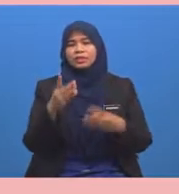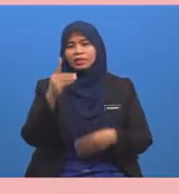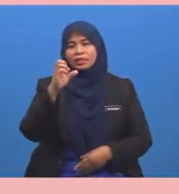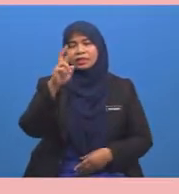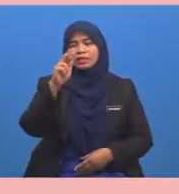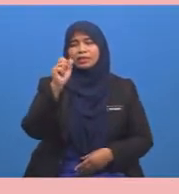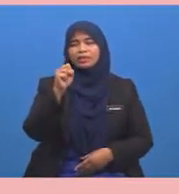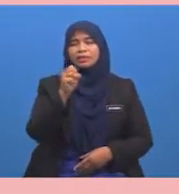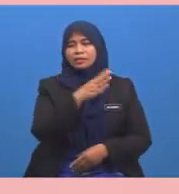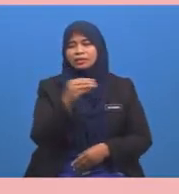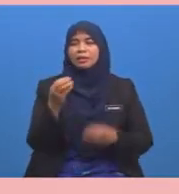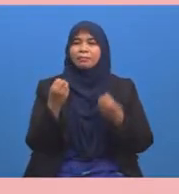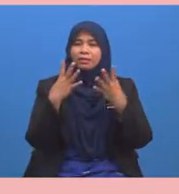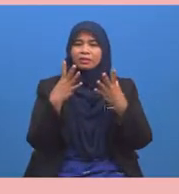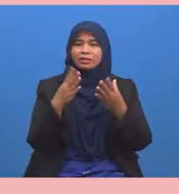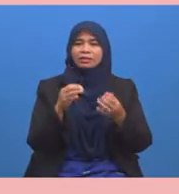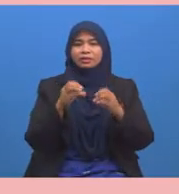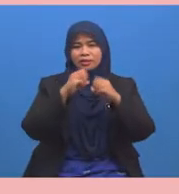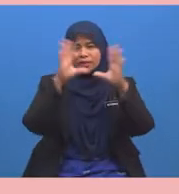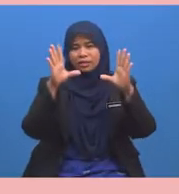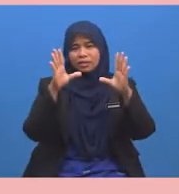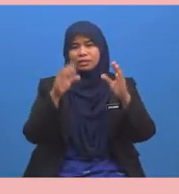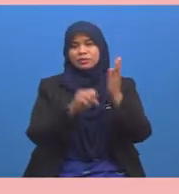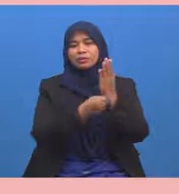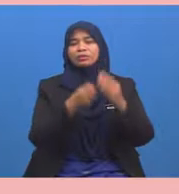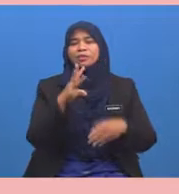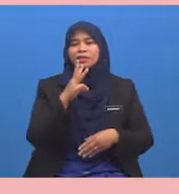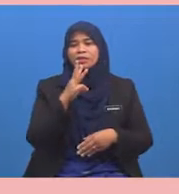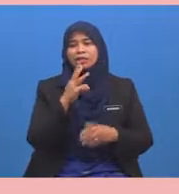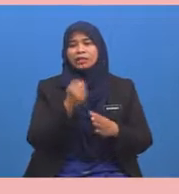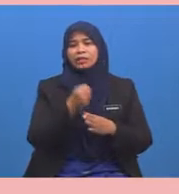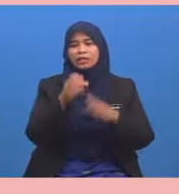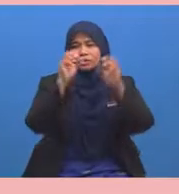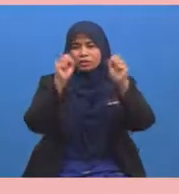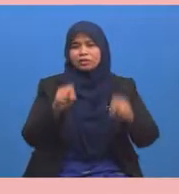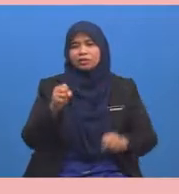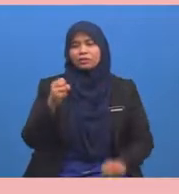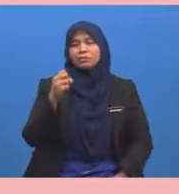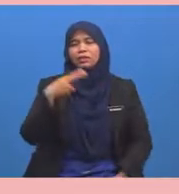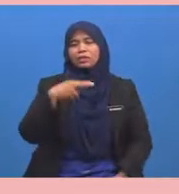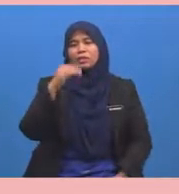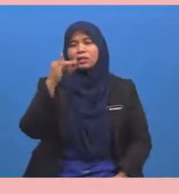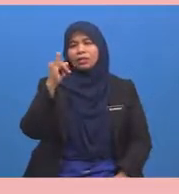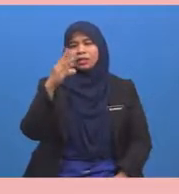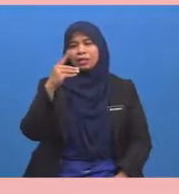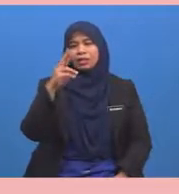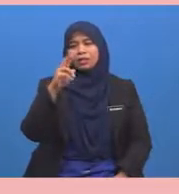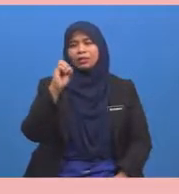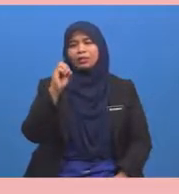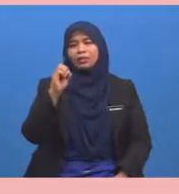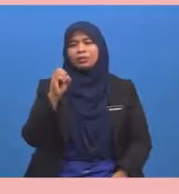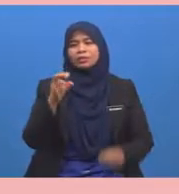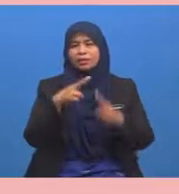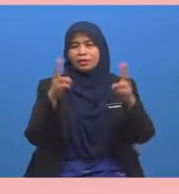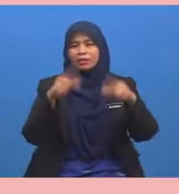banyak. Jelas bahawa sumber air atau sistem hidrologi sangat penting kepada manusia,